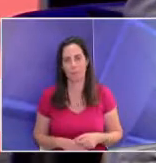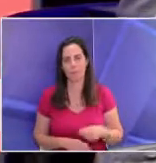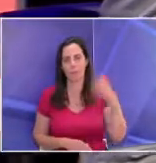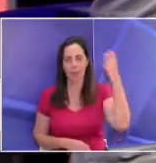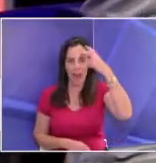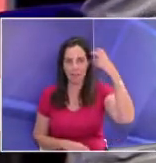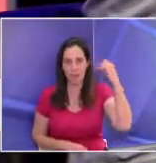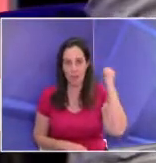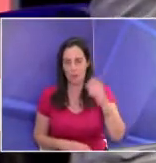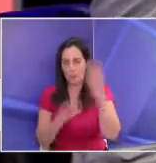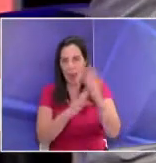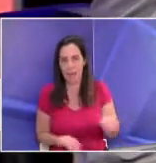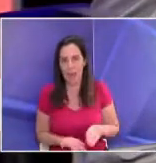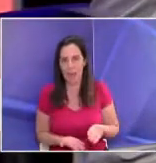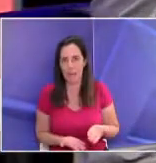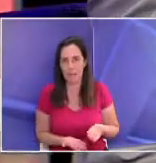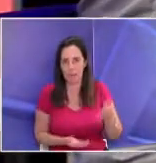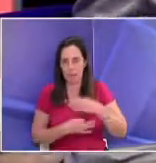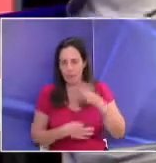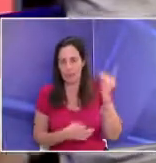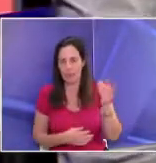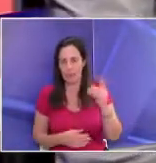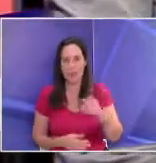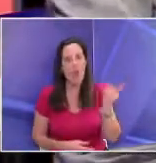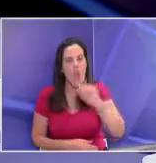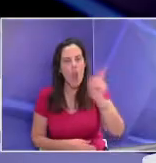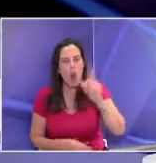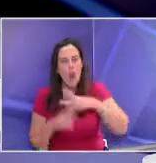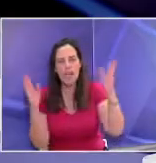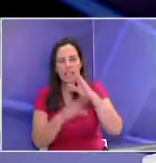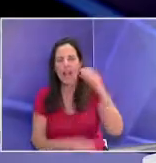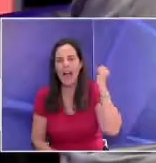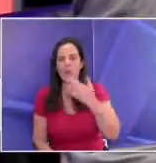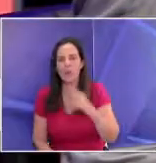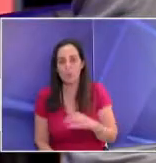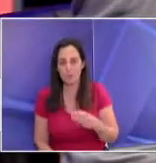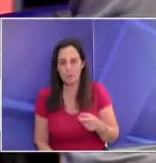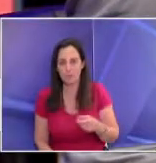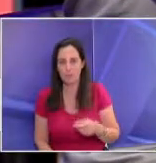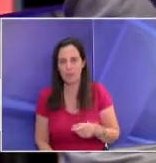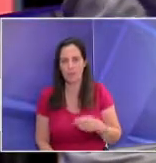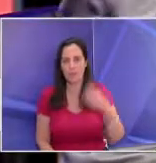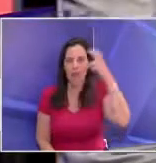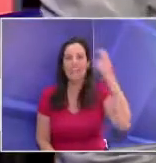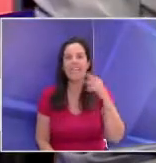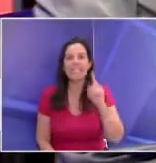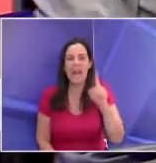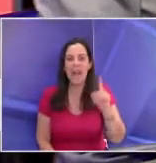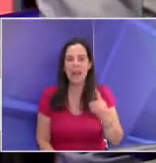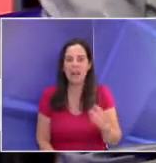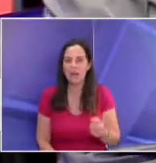ערבים שרצחו הם טרוריסטים. הם בעיניי פלסטינים שרצחו יהודים. תקשיבו רגע. ערבי